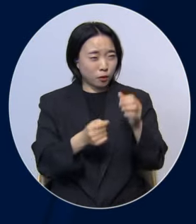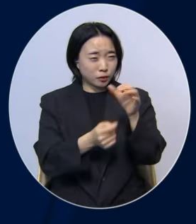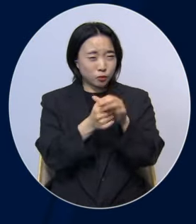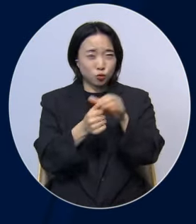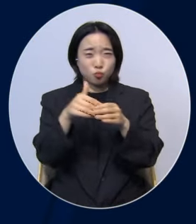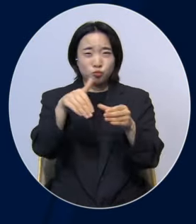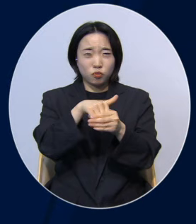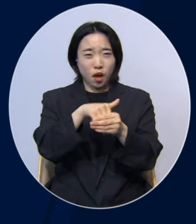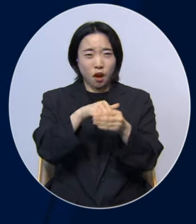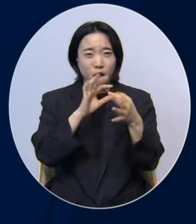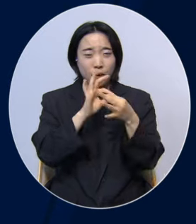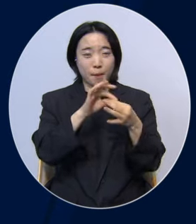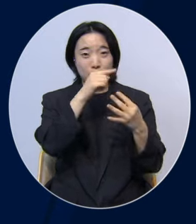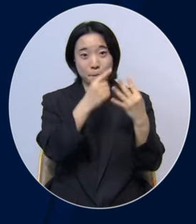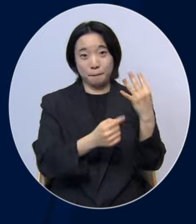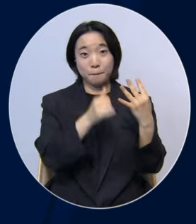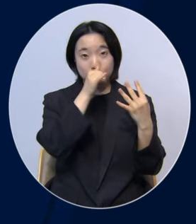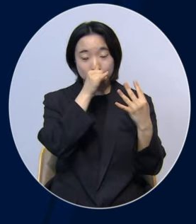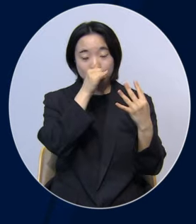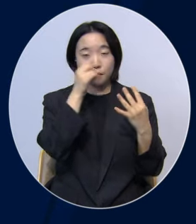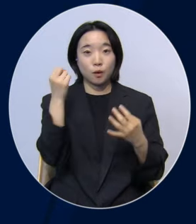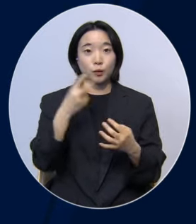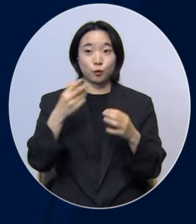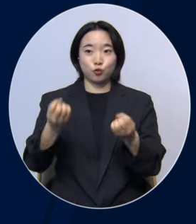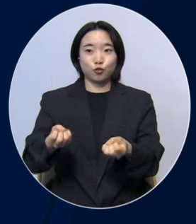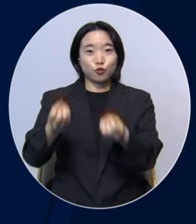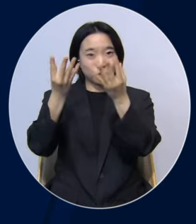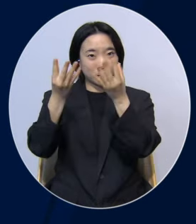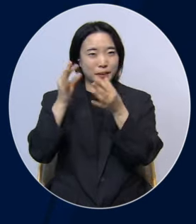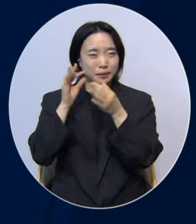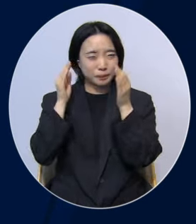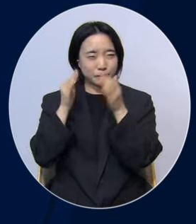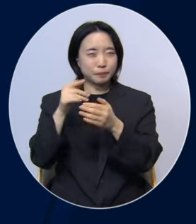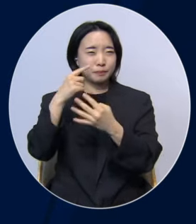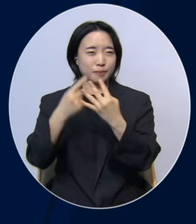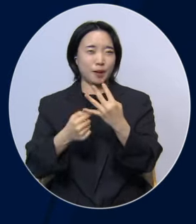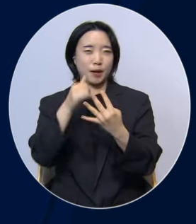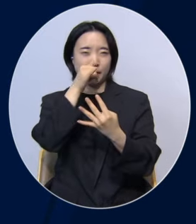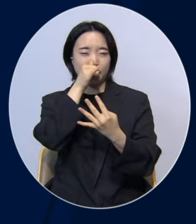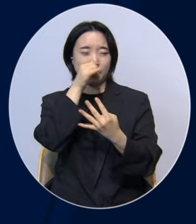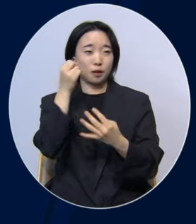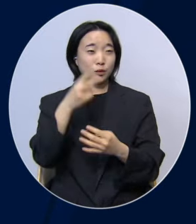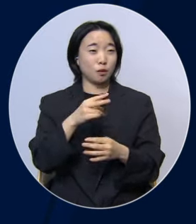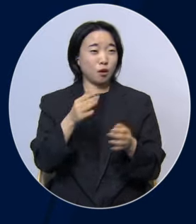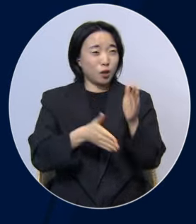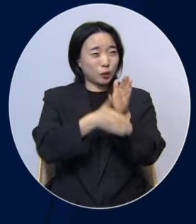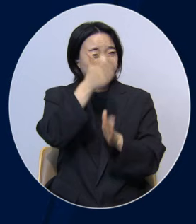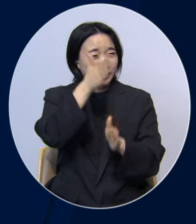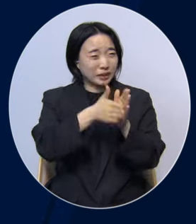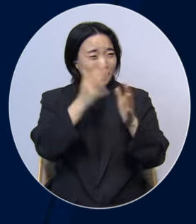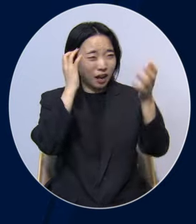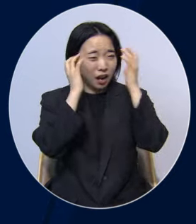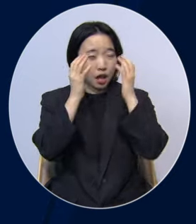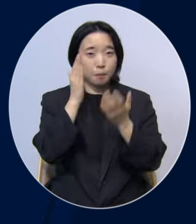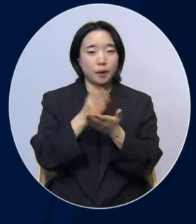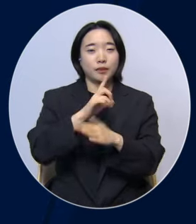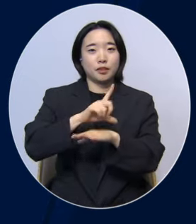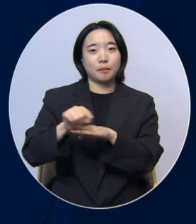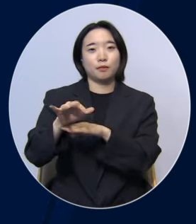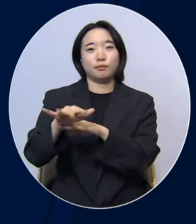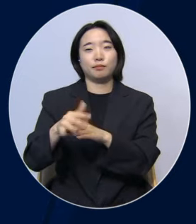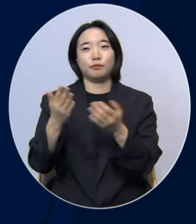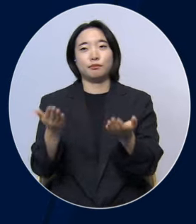수 있는 문화 바캉스 가을에만 열리는 지역 축제와 도시를 벗어난 디톡스 여행 등 11개 주제로